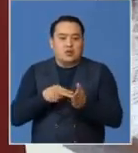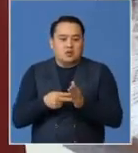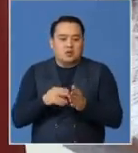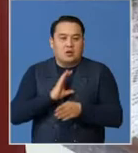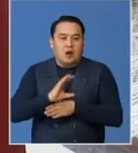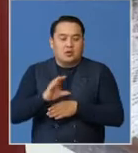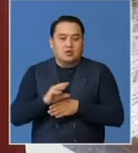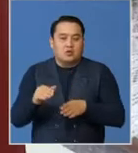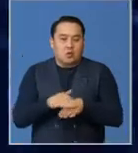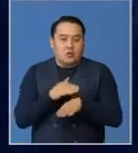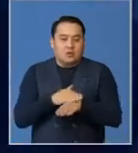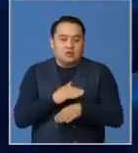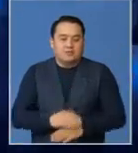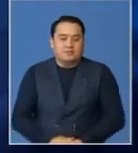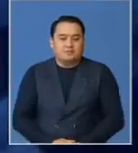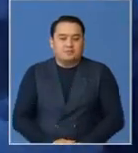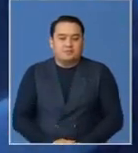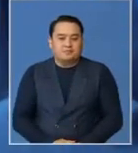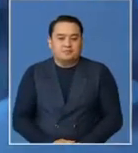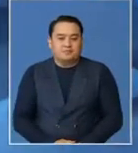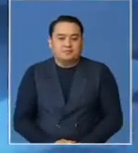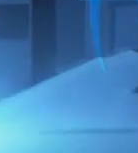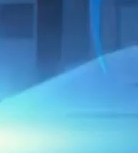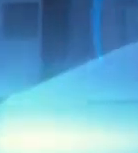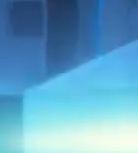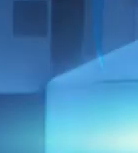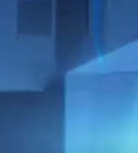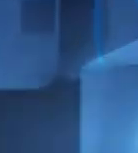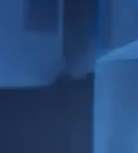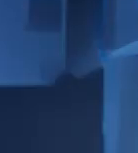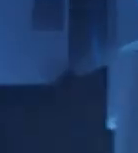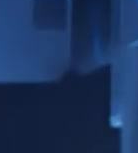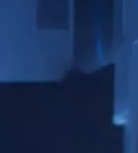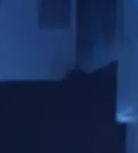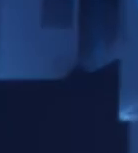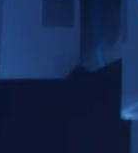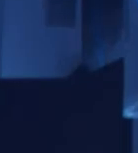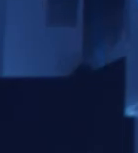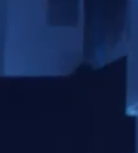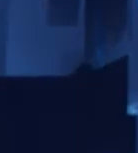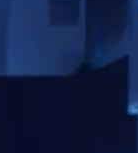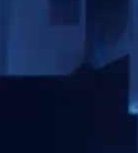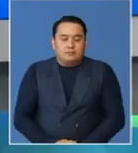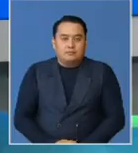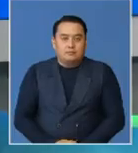на благотворительность. Пана Усимбекова, Нуржан Муканов, телеканал ШТСУ, Талдыкурган.